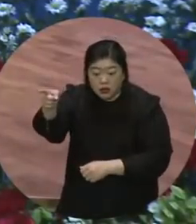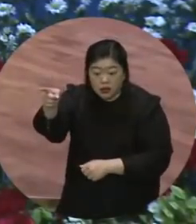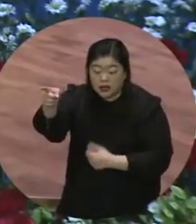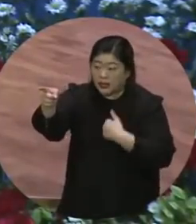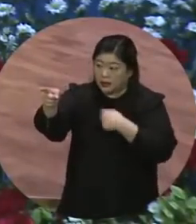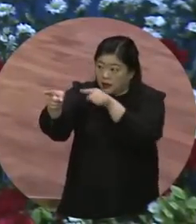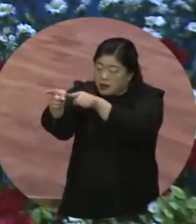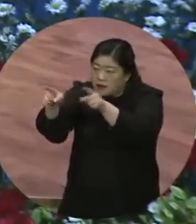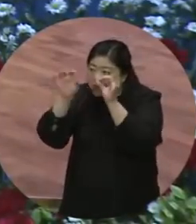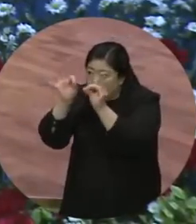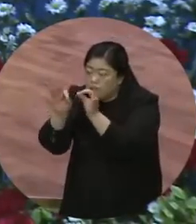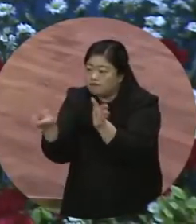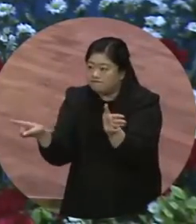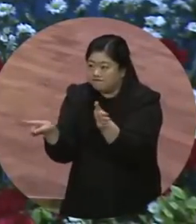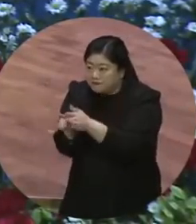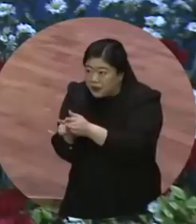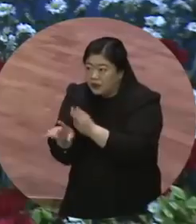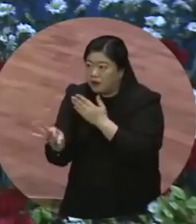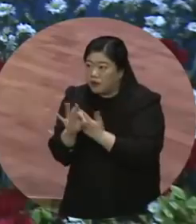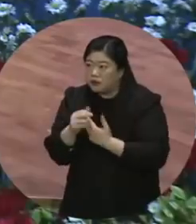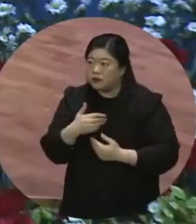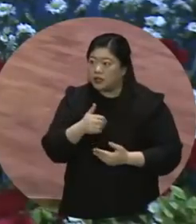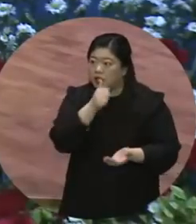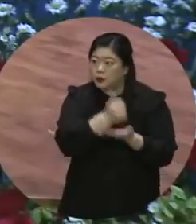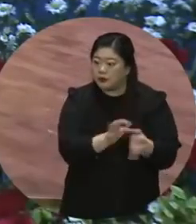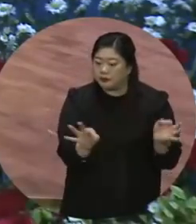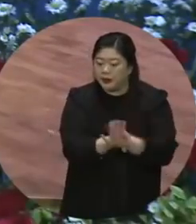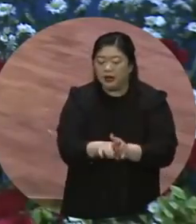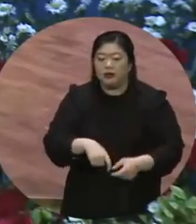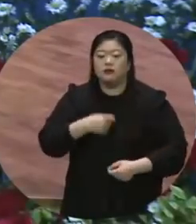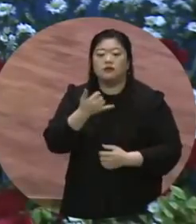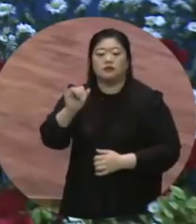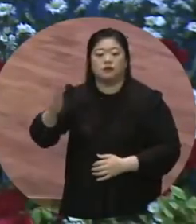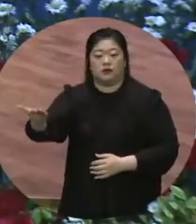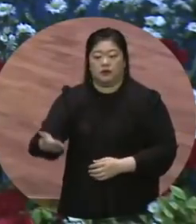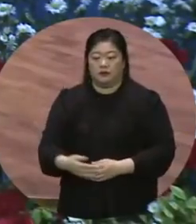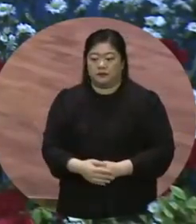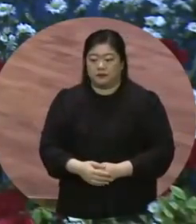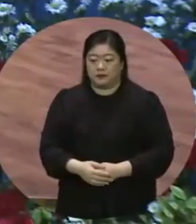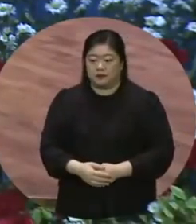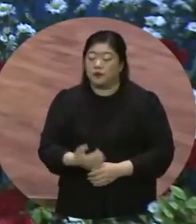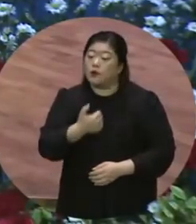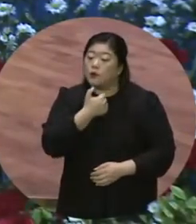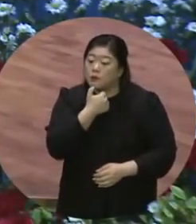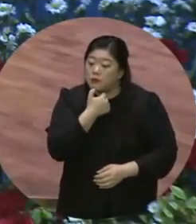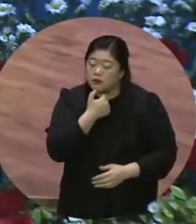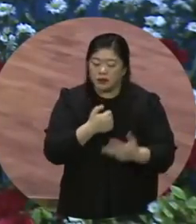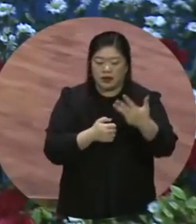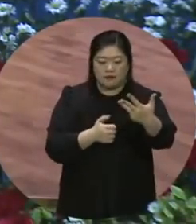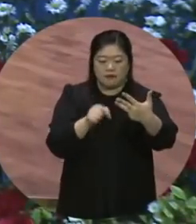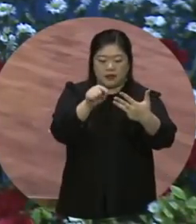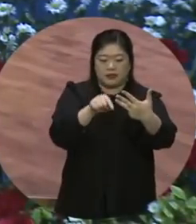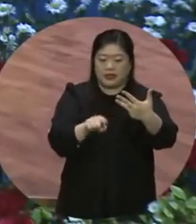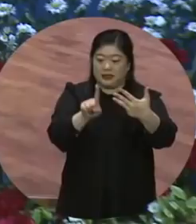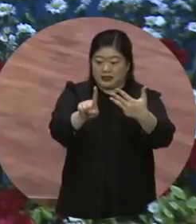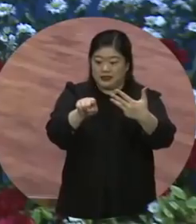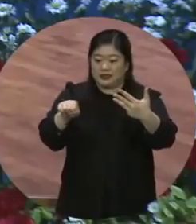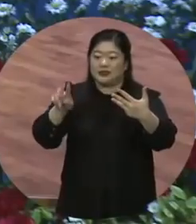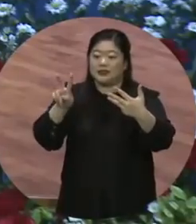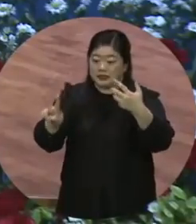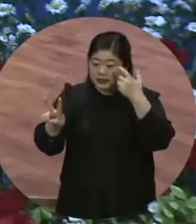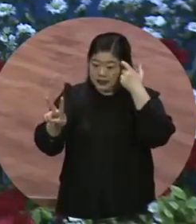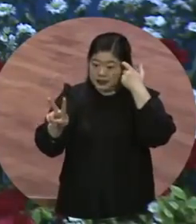영접하는 순간에 죄인에서 의인으로 바뀌어지는 순간이다. 그래서 로마서 8장 1절로 2절에는